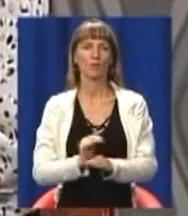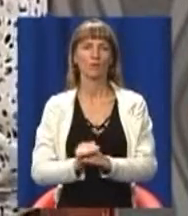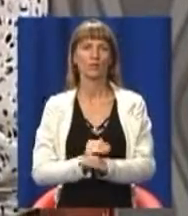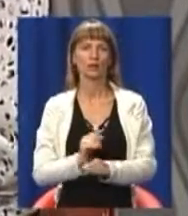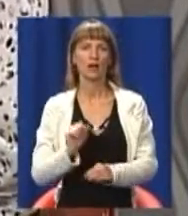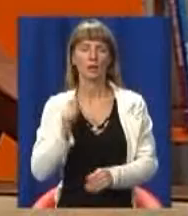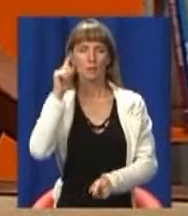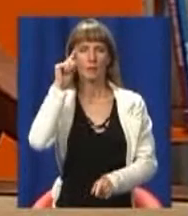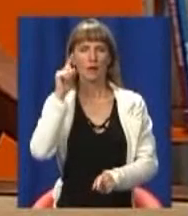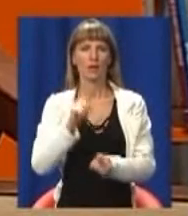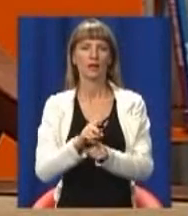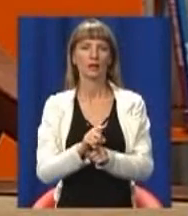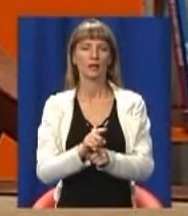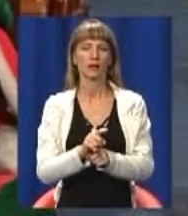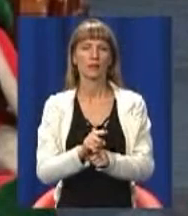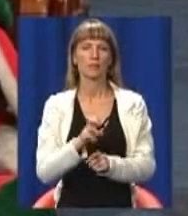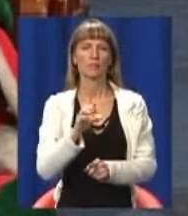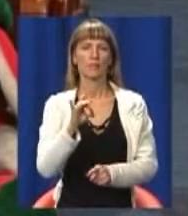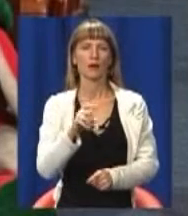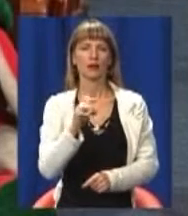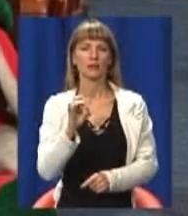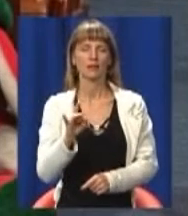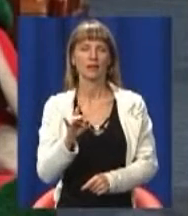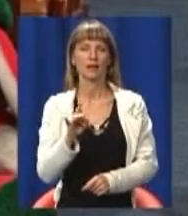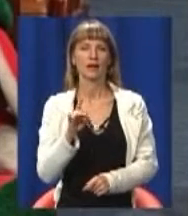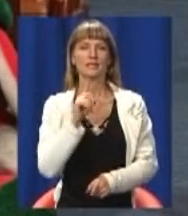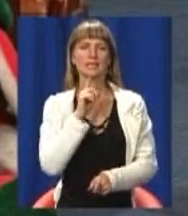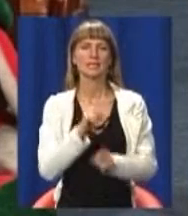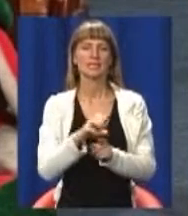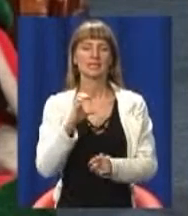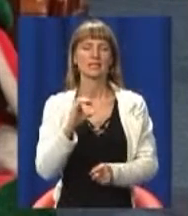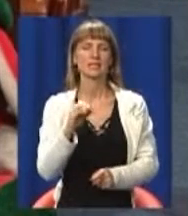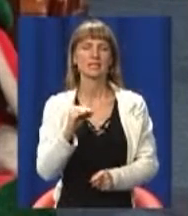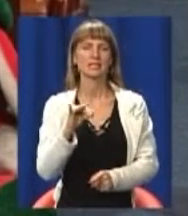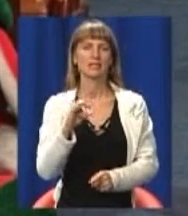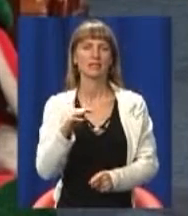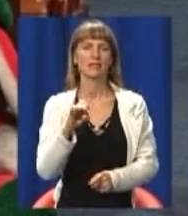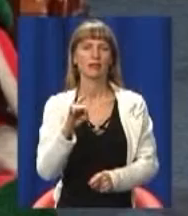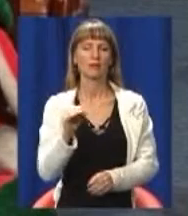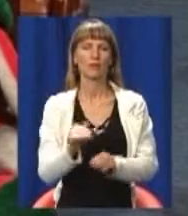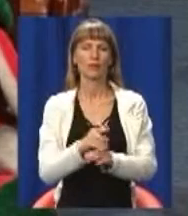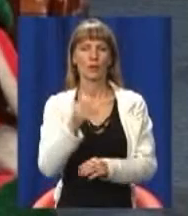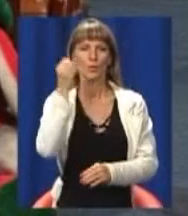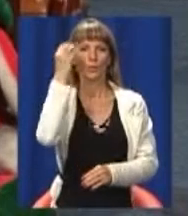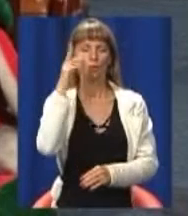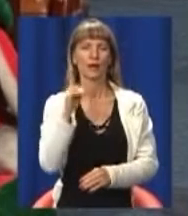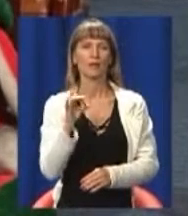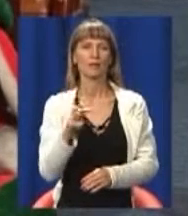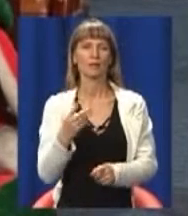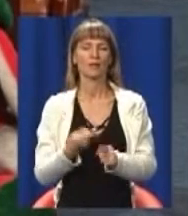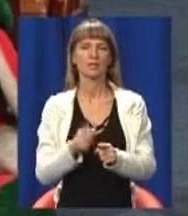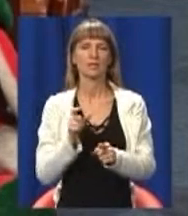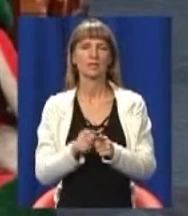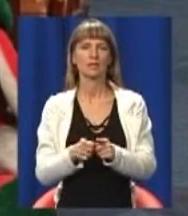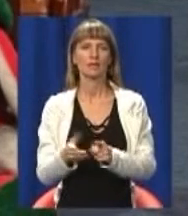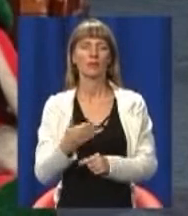А братик? Brother. А сестра? Sister. Молодець, ти розумничка. Але крім цих слів,